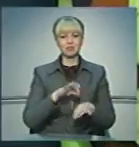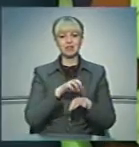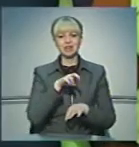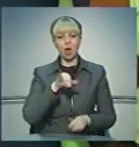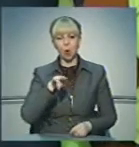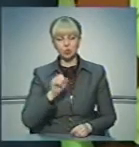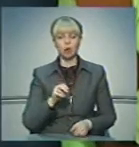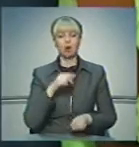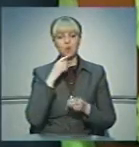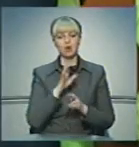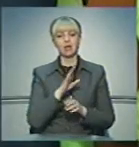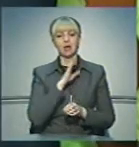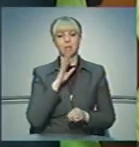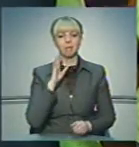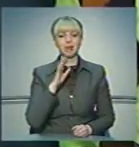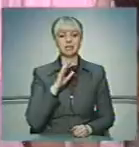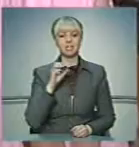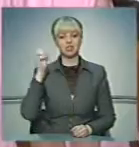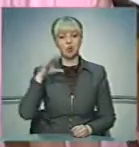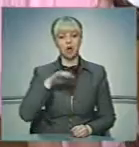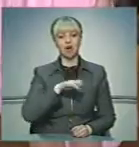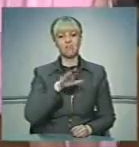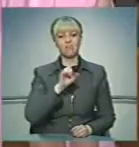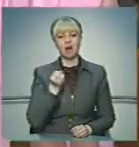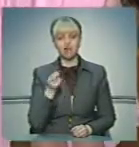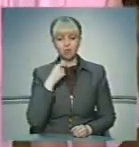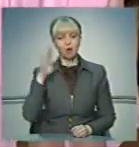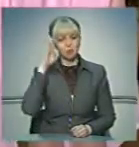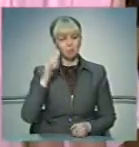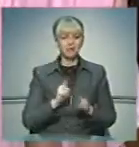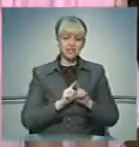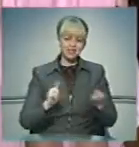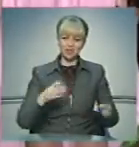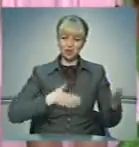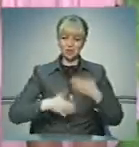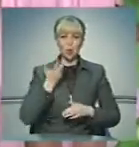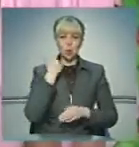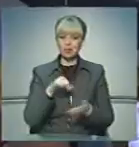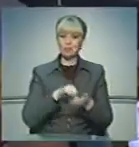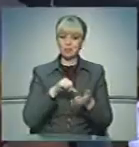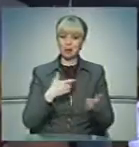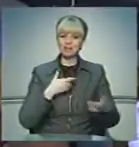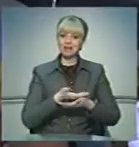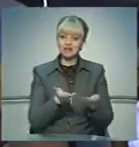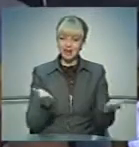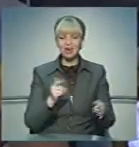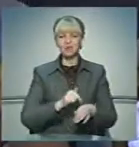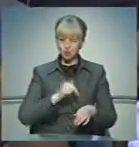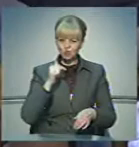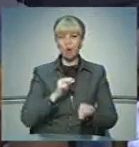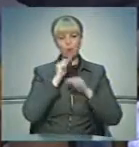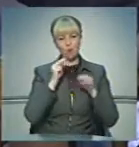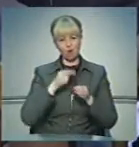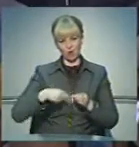Дауна зауважує і мати сонячного Вані пані Галина. Каже, хлопчик надзвичайно тішиться, коли виступає на сцені та відчуває